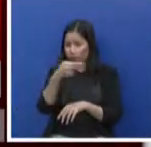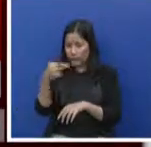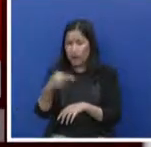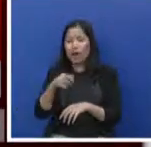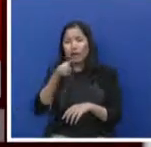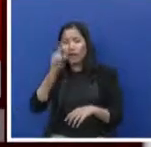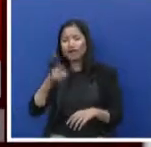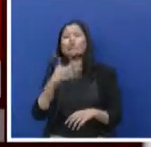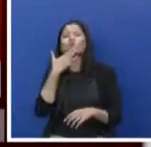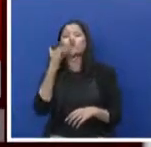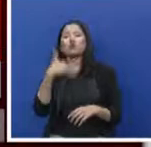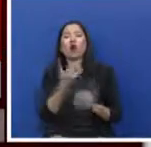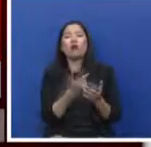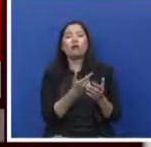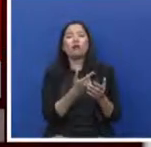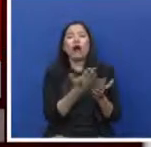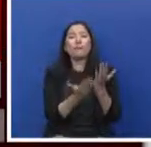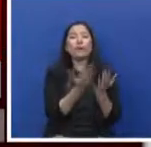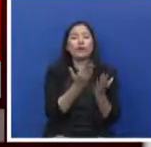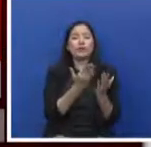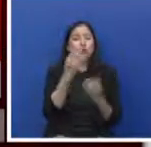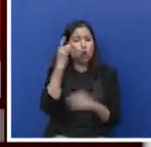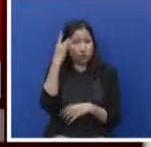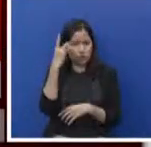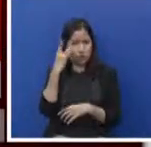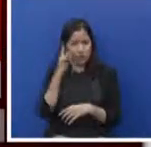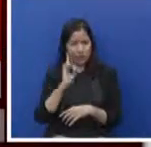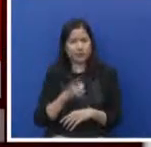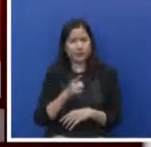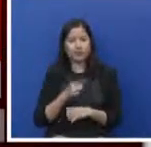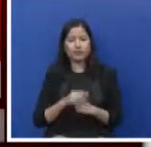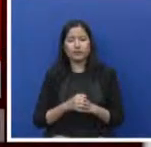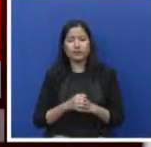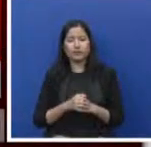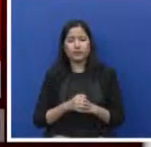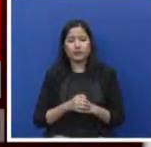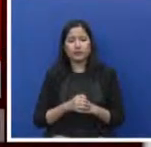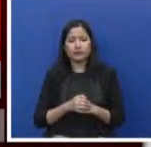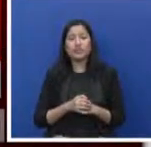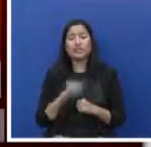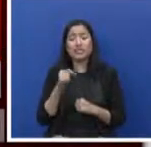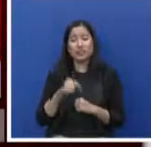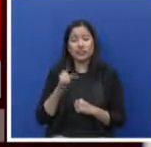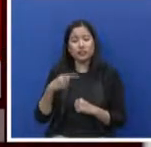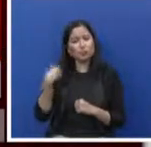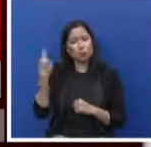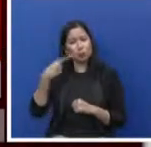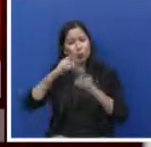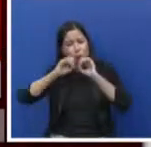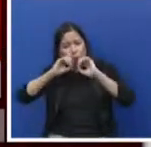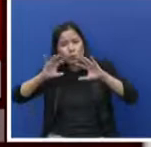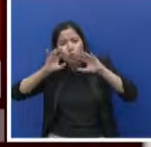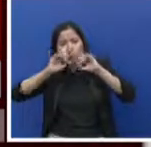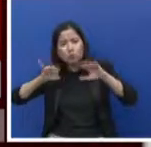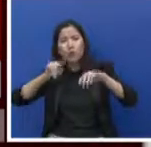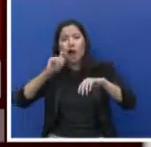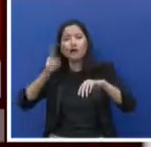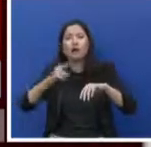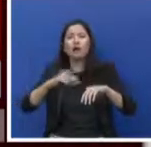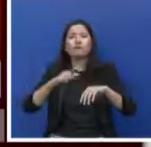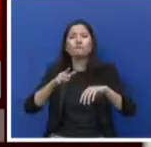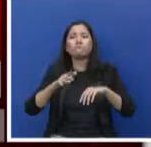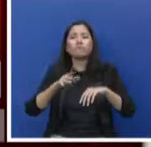dalam smartphone-nya gitu Mbak. Jadi kami terus-menerus untuk berusaha untuk menyampaikan ini, kemudian juga